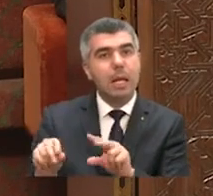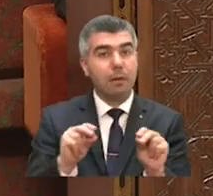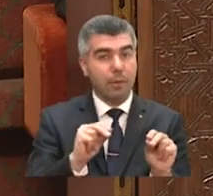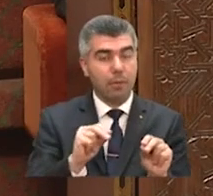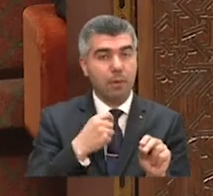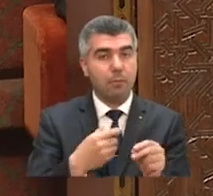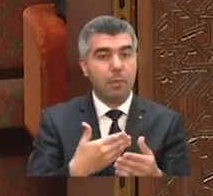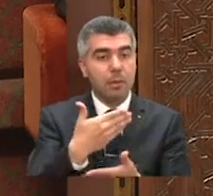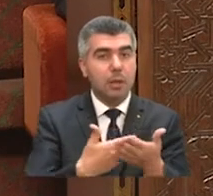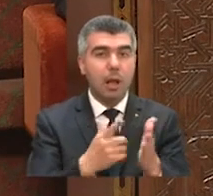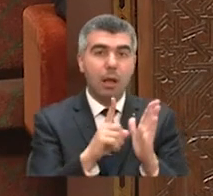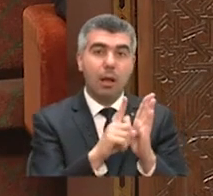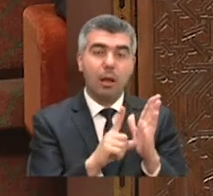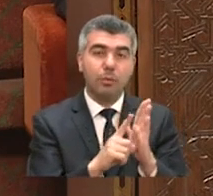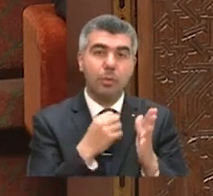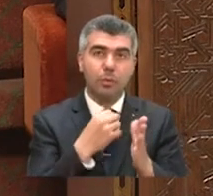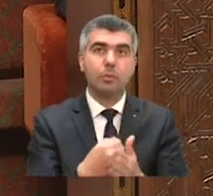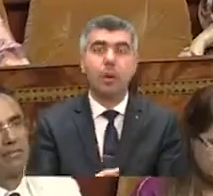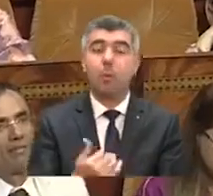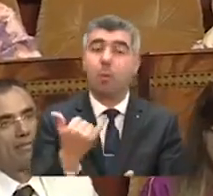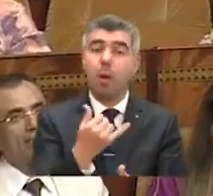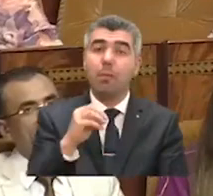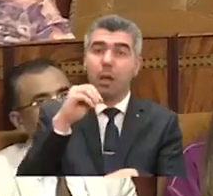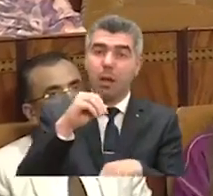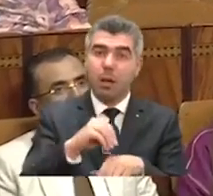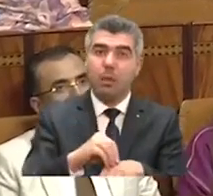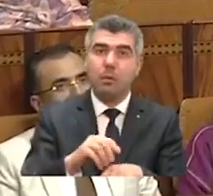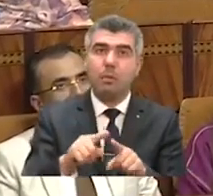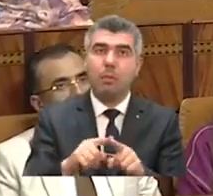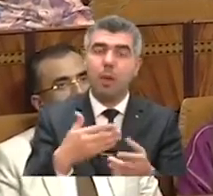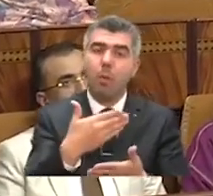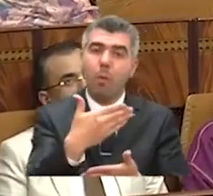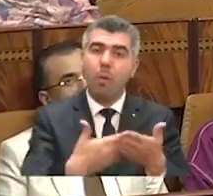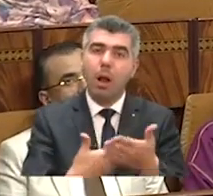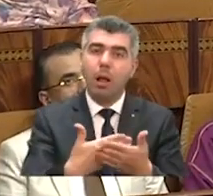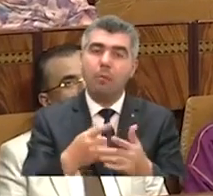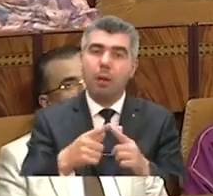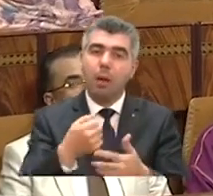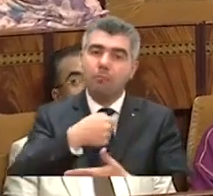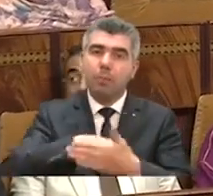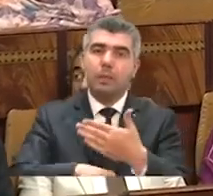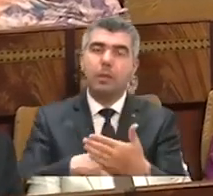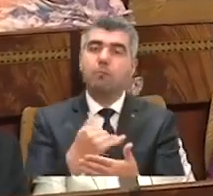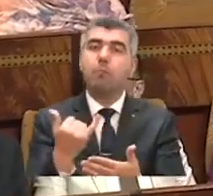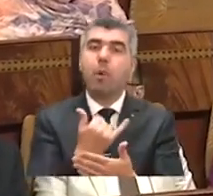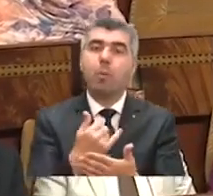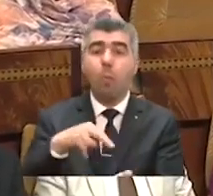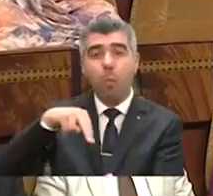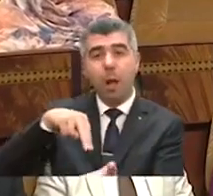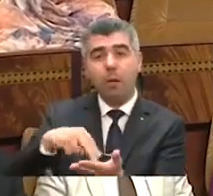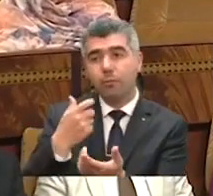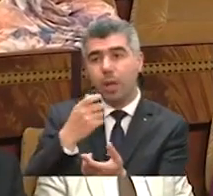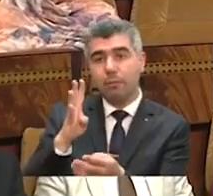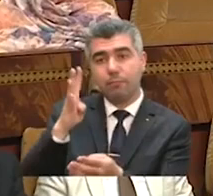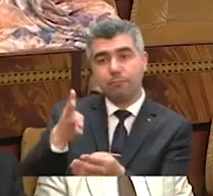راه تجاوزها، باقي الطمة الكبرى أننا كنطالبوا بشهادة الحياة رغم أن المرتفق واقف بحمية والحمية في الإدارة